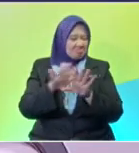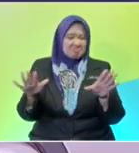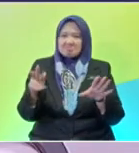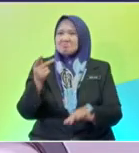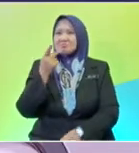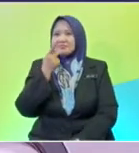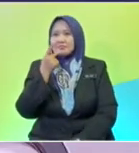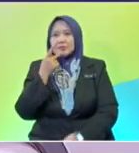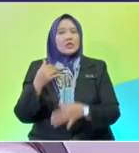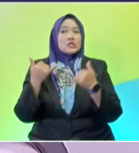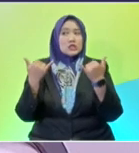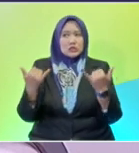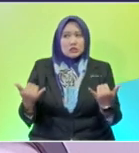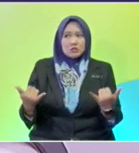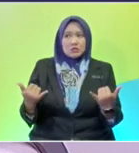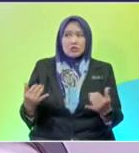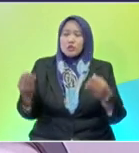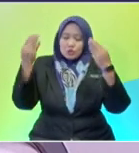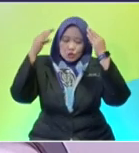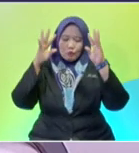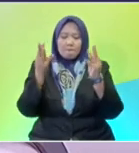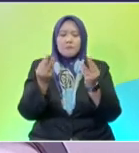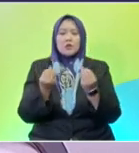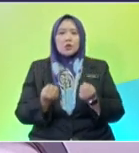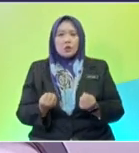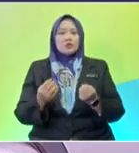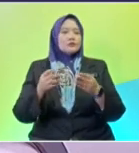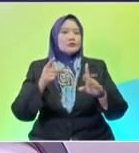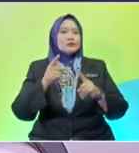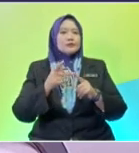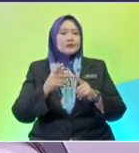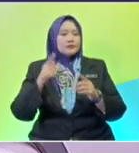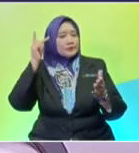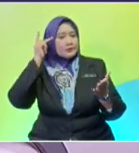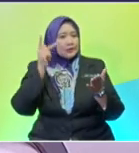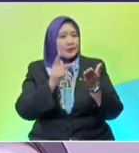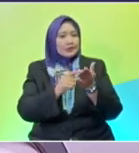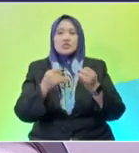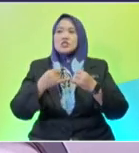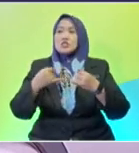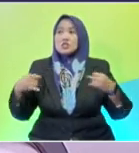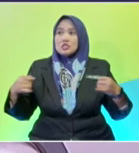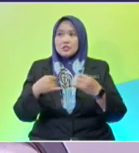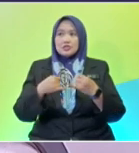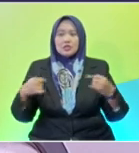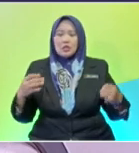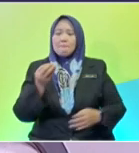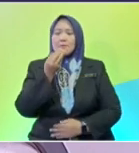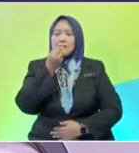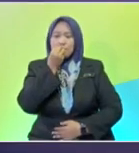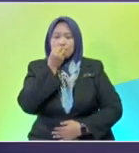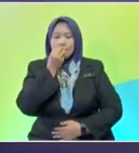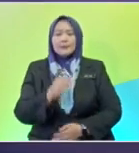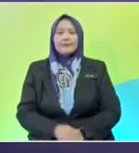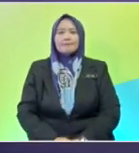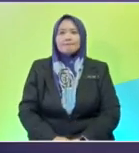C guna kenalkan jenis-jenis makanan berhasiat dengan tidak berhasiat pada Riau oke oke